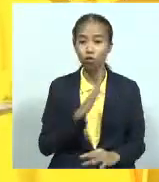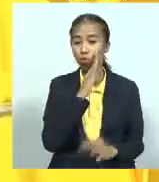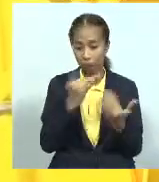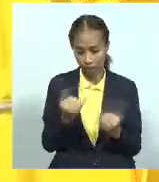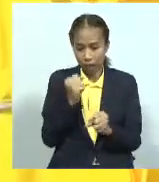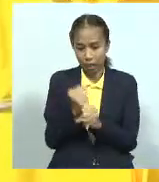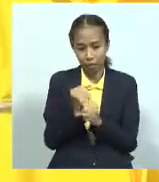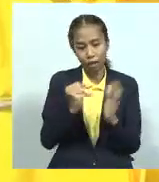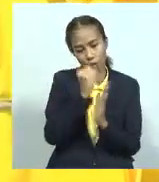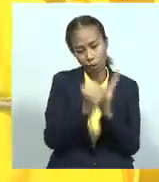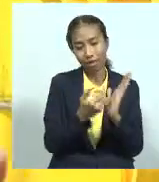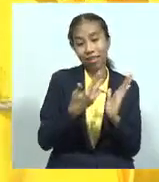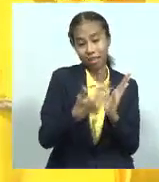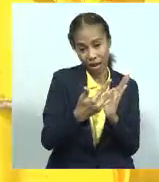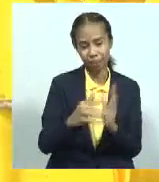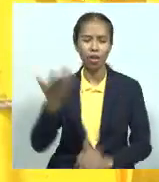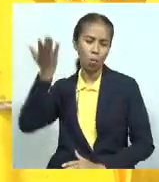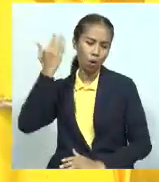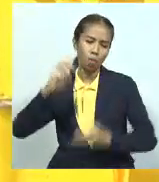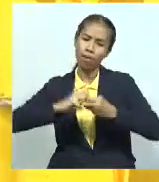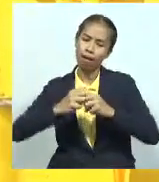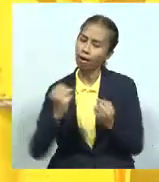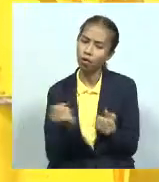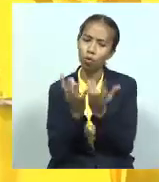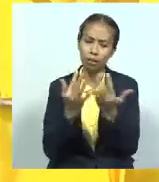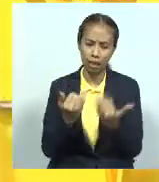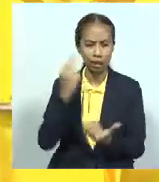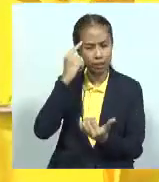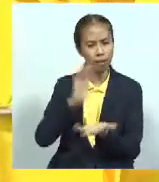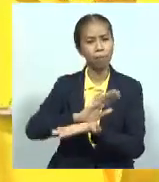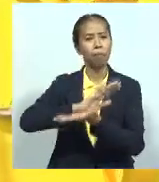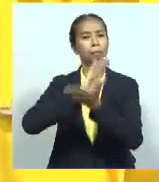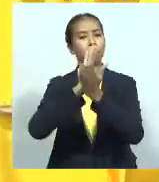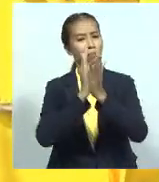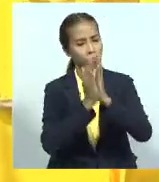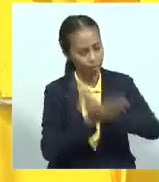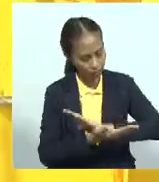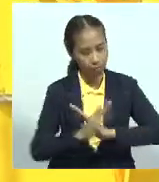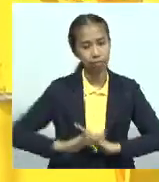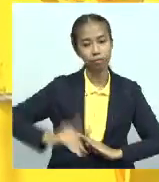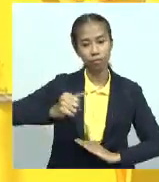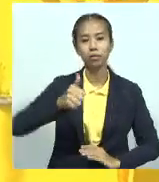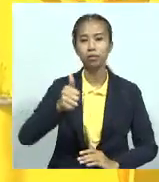คยเกิดขึ้นเนี่ยก็จะกลับมาเป็นในเรื่องของสิ่งดีๆที่เกิดขึ้นจากศาสตร์ของพระราชา